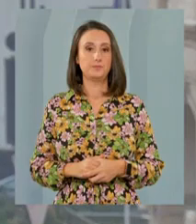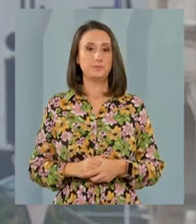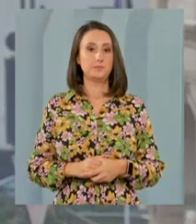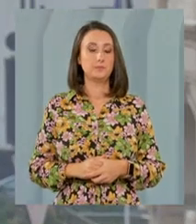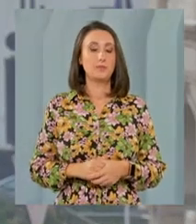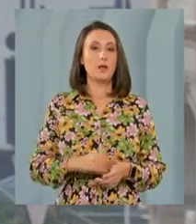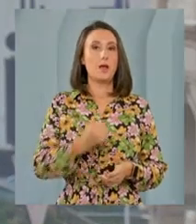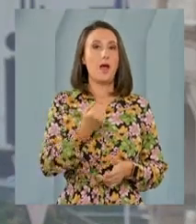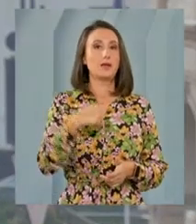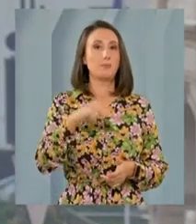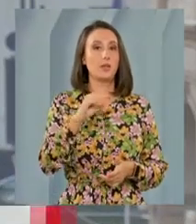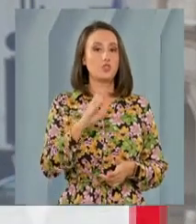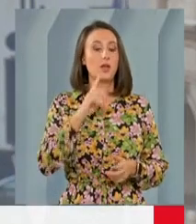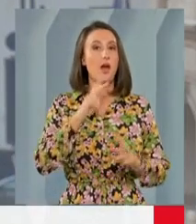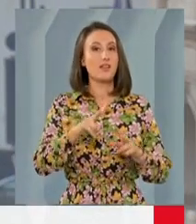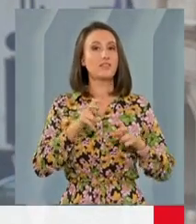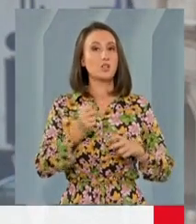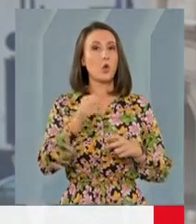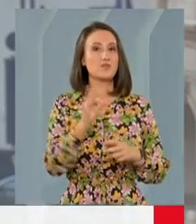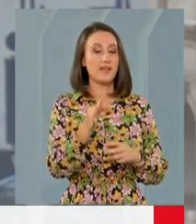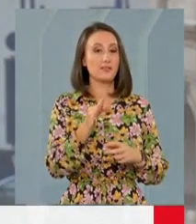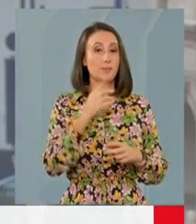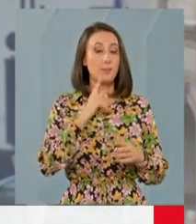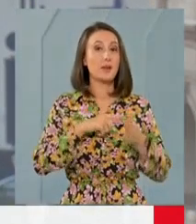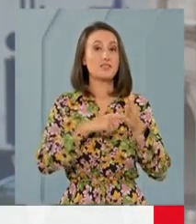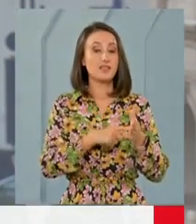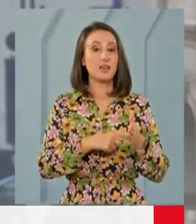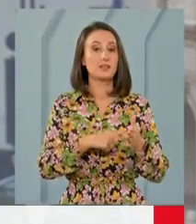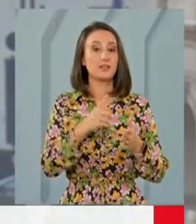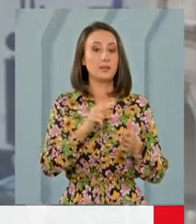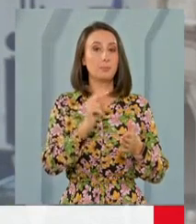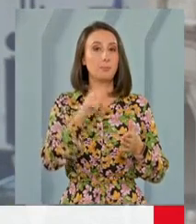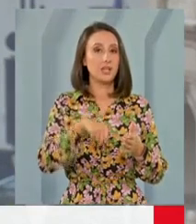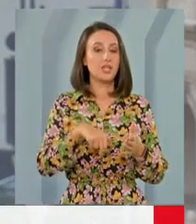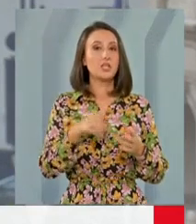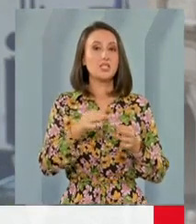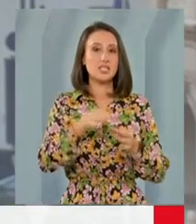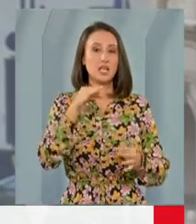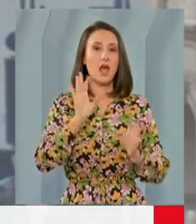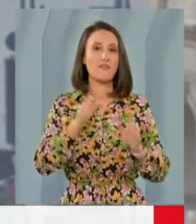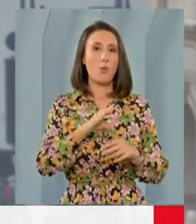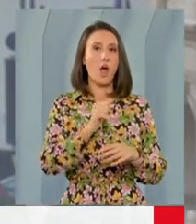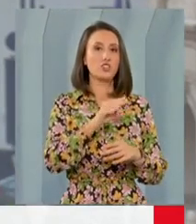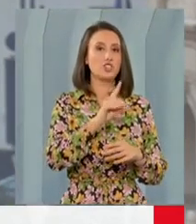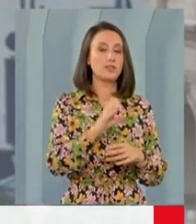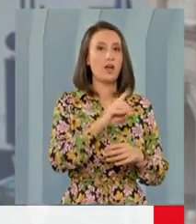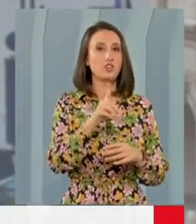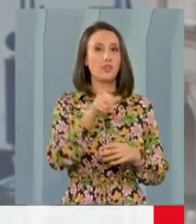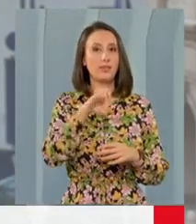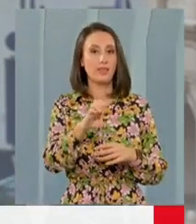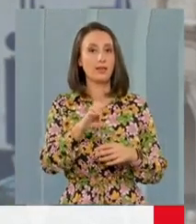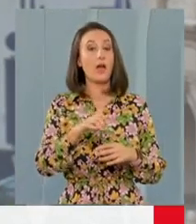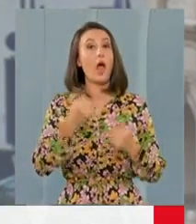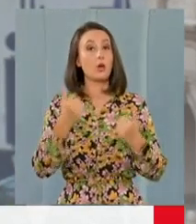După ce a retras un oțet de pe piața din România era prezentat ca fiind din vin dar sticlele conțineau acid acetic acum